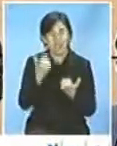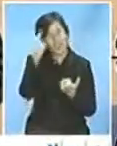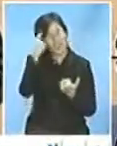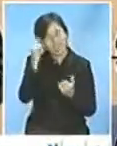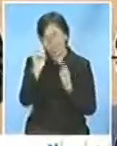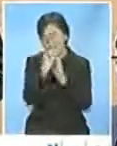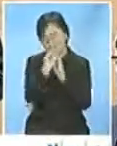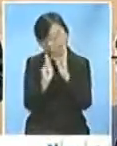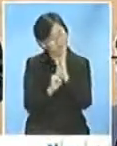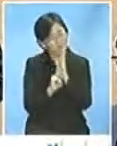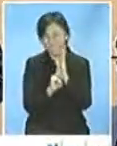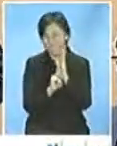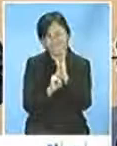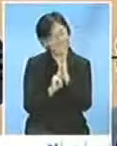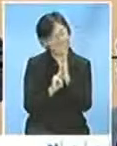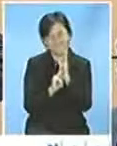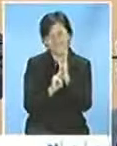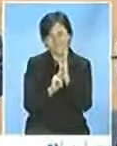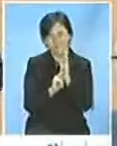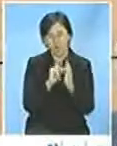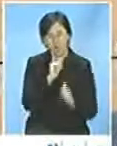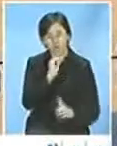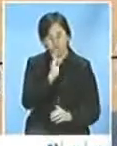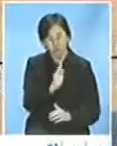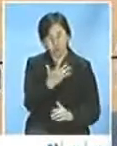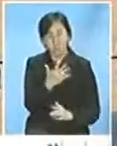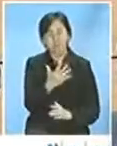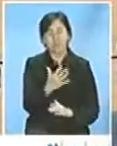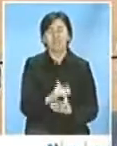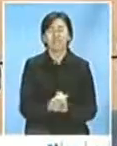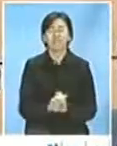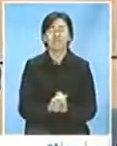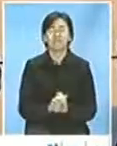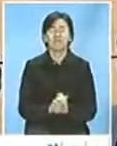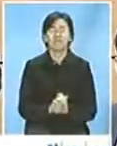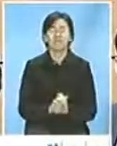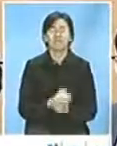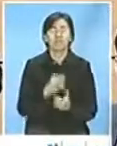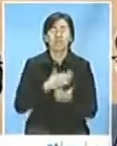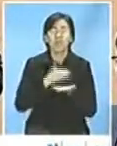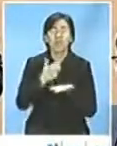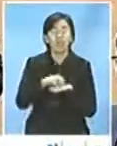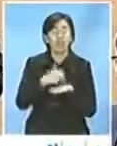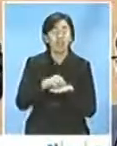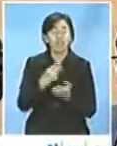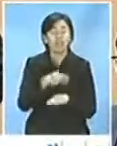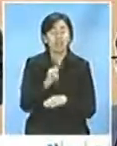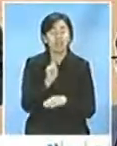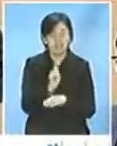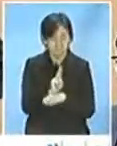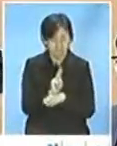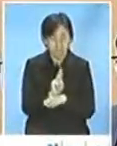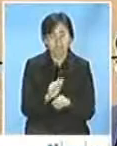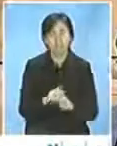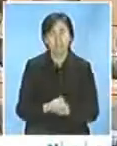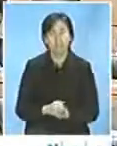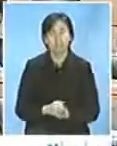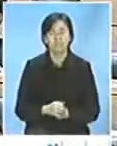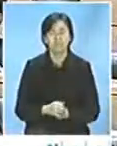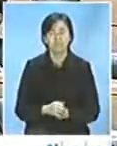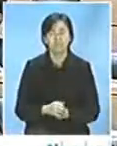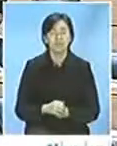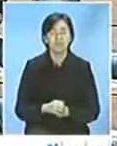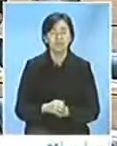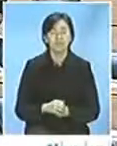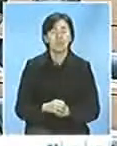เบี้ยวเรื่องนี้และหลบซ่อนเรื่องนี้กันตลอดมาผมอยากจะทวงท่านประธานมาตั้งแต่ไหนแต่ไร